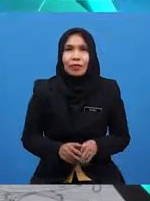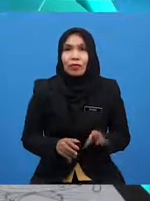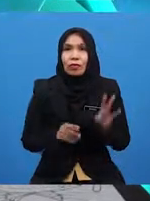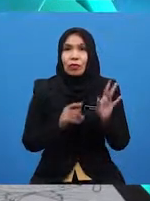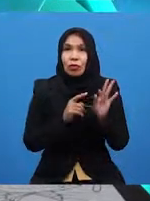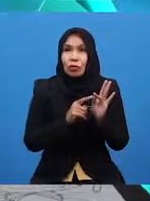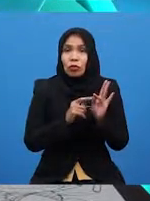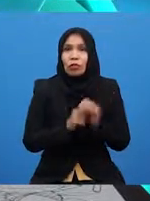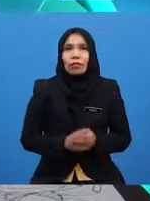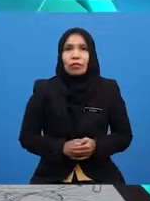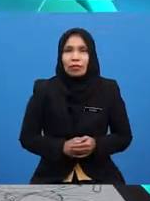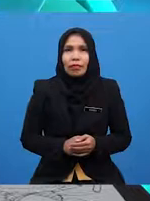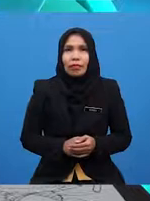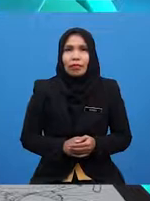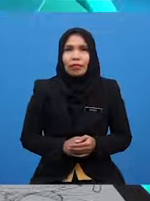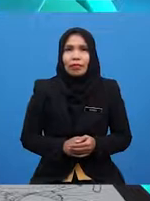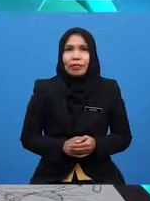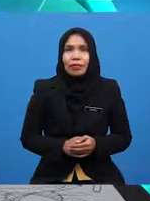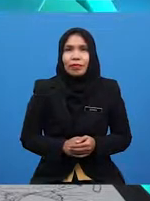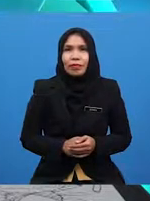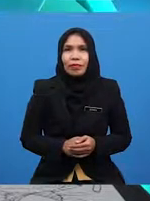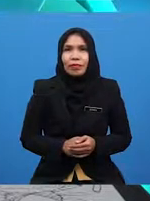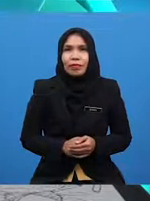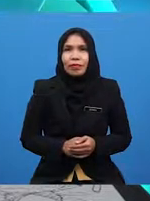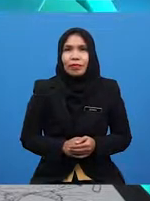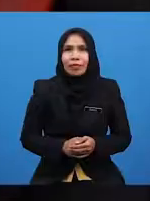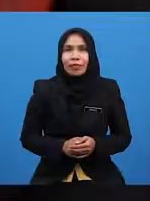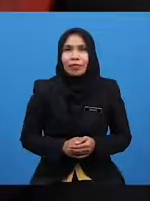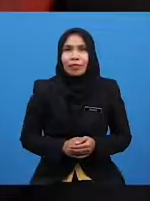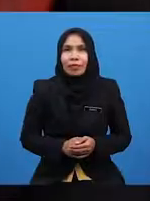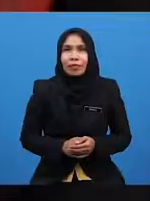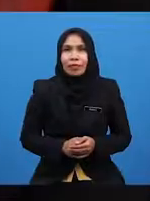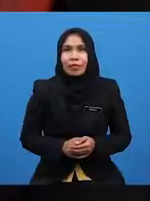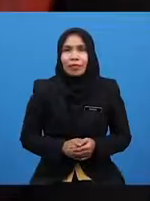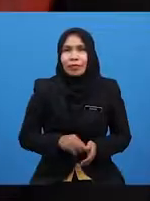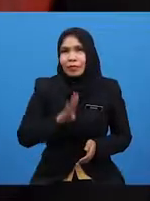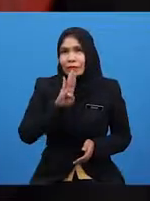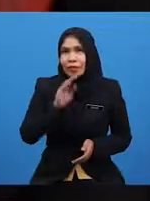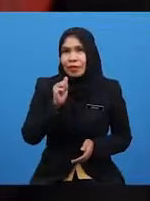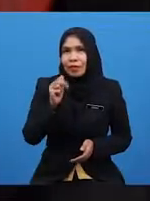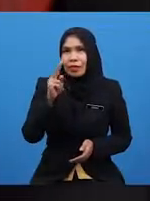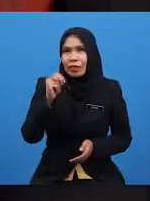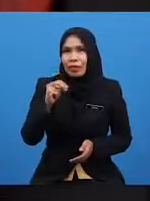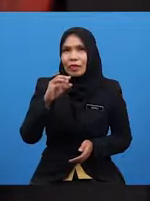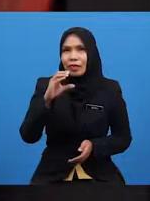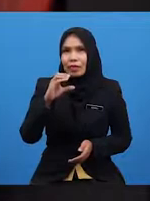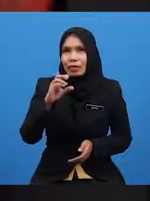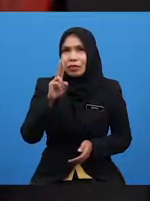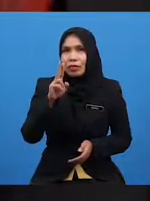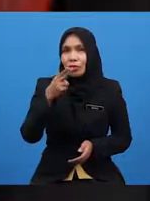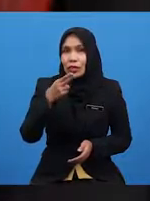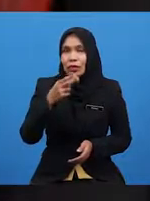Langkah tujuh, bancuhkan plaster of Paris mengikut nisbah yang betul iaitu